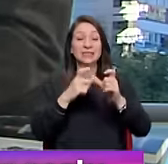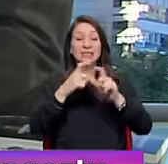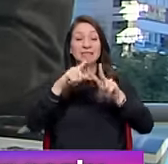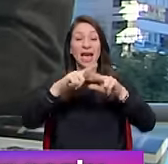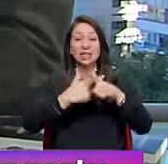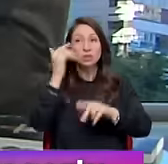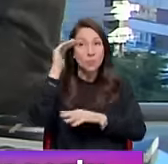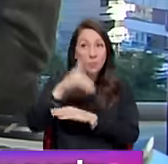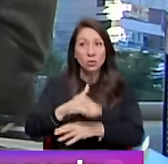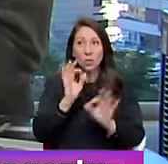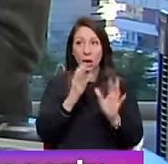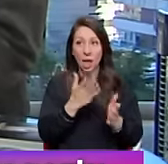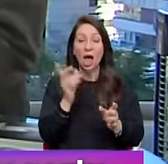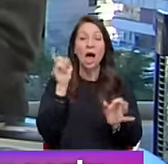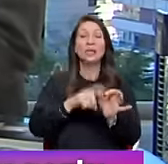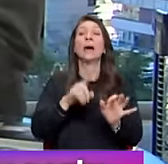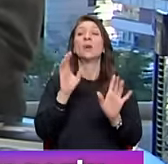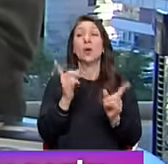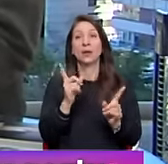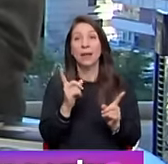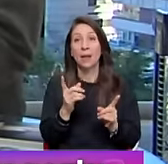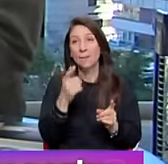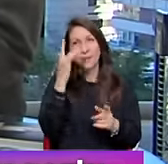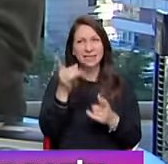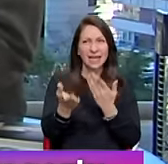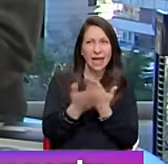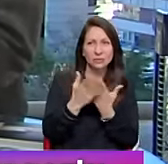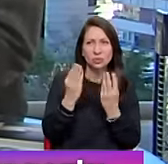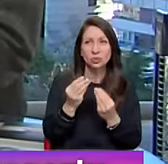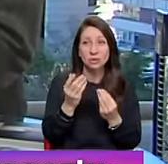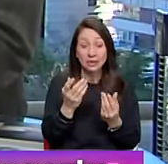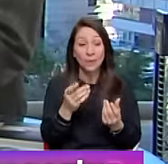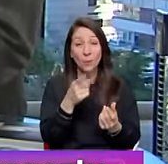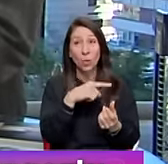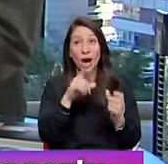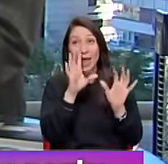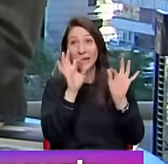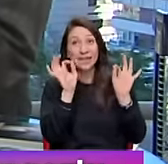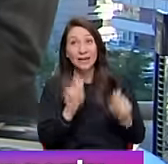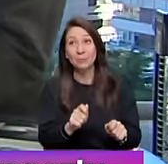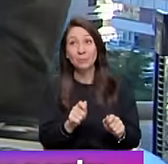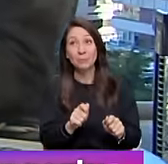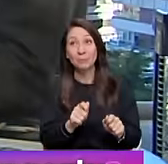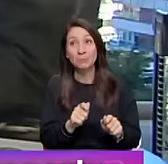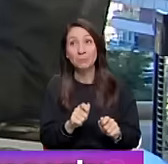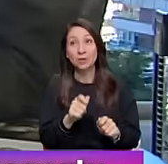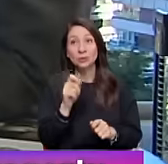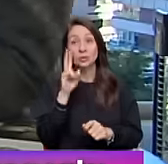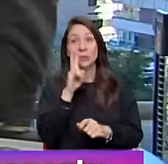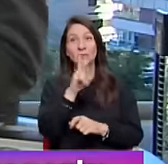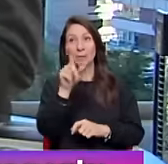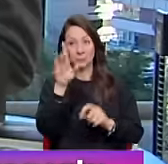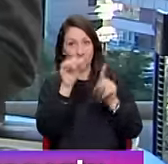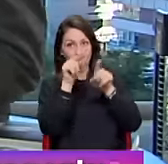konusunda mağduriyetini anlatan öyle. Atanmayan öğretmenler. Belki sen de yardımcı olursun. Tamam da onları bu hale getiren kim? Kim? Bak, şöyle bir manzara.